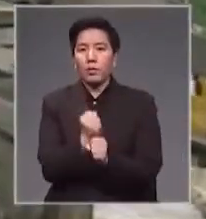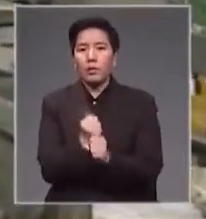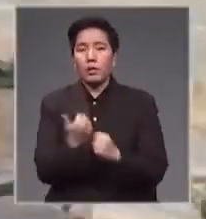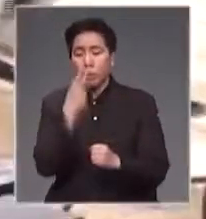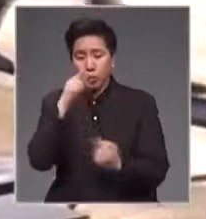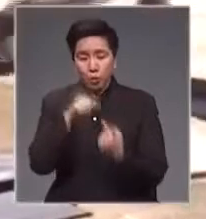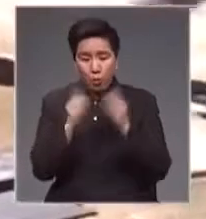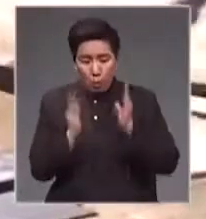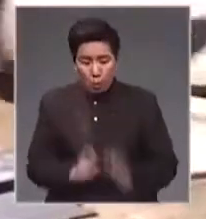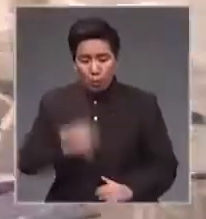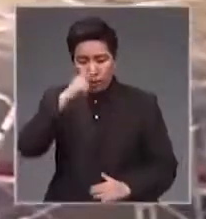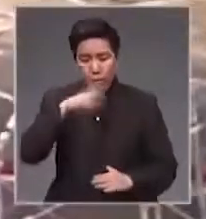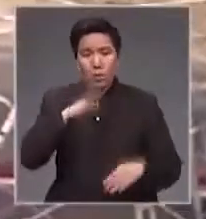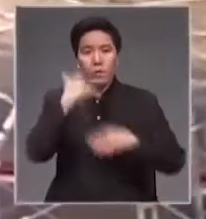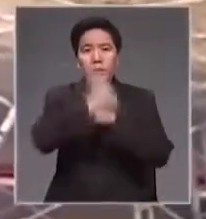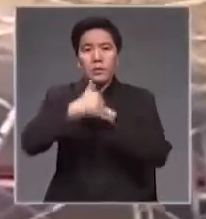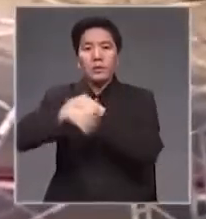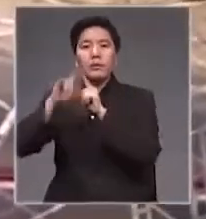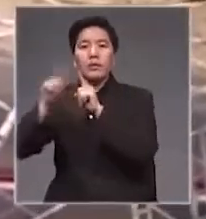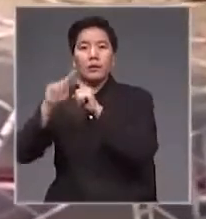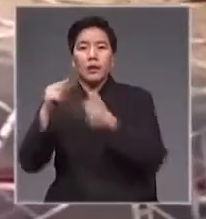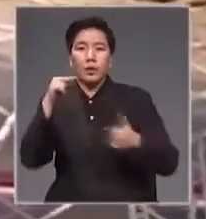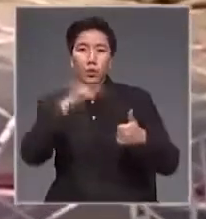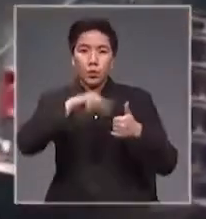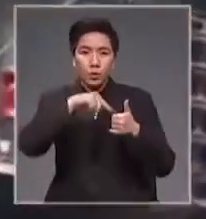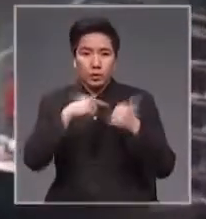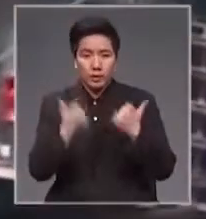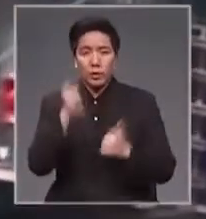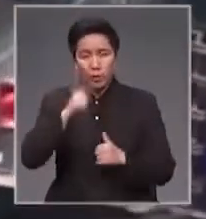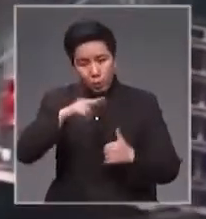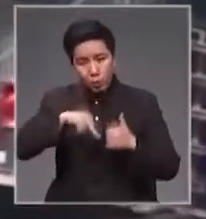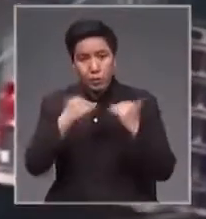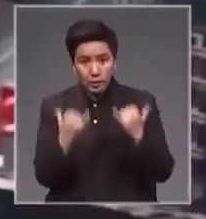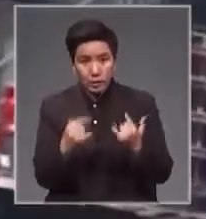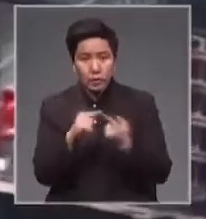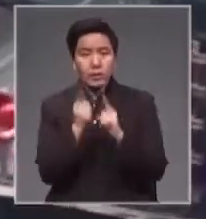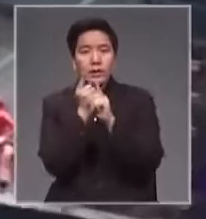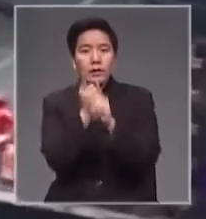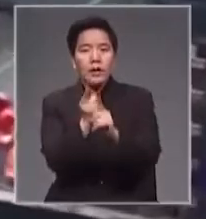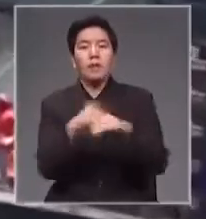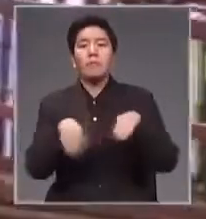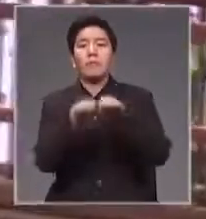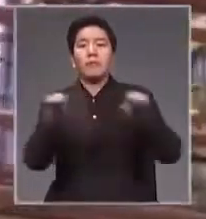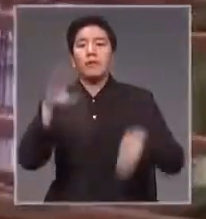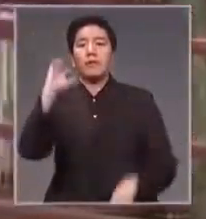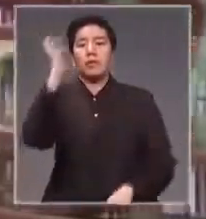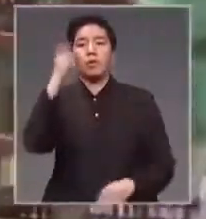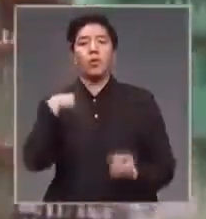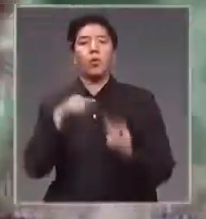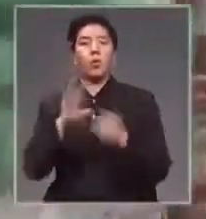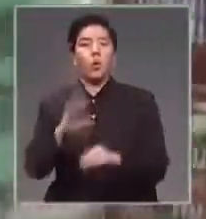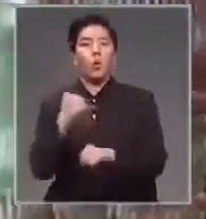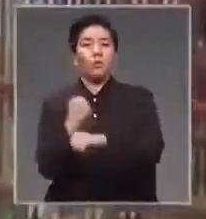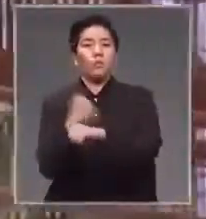ทยและแรงงานข้ามชาติจากประเทศเพื่อนบ้านที่เราจำเป็นต้องดูแลด้วยนะครับเพื่อให้เป็นไปตามหลักการสากลขององค์การแรงงานระหว่าง